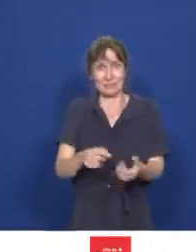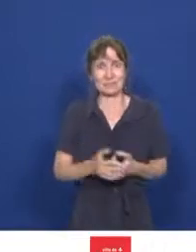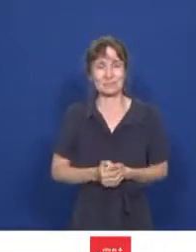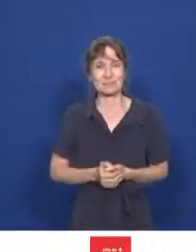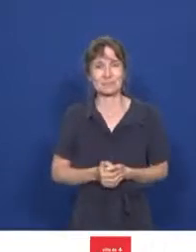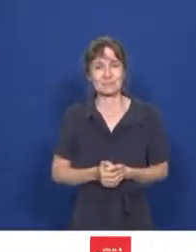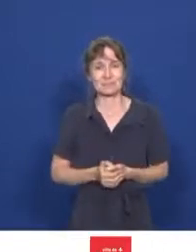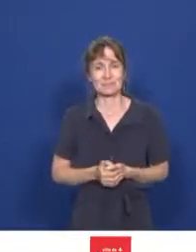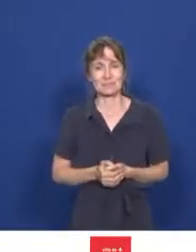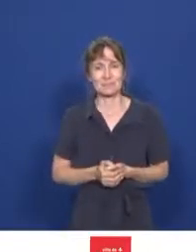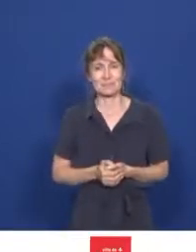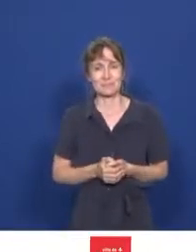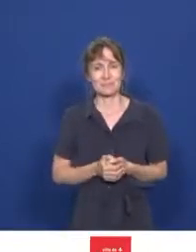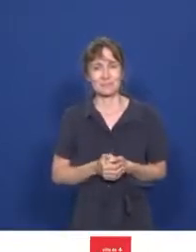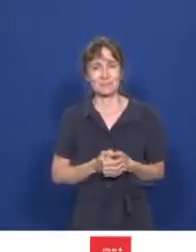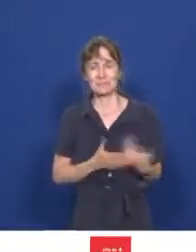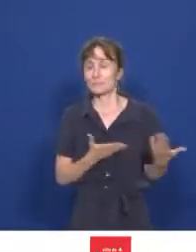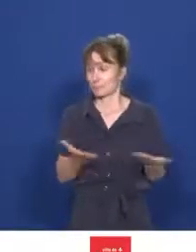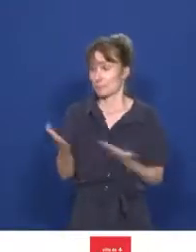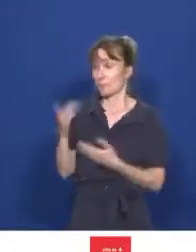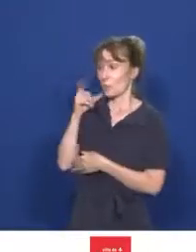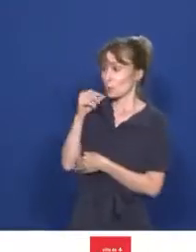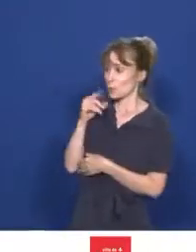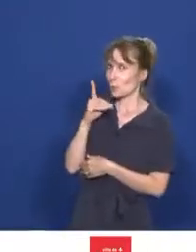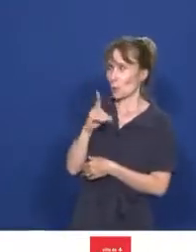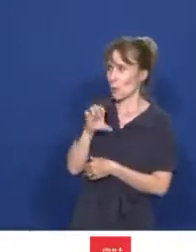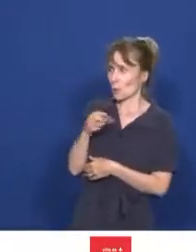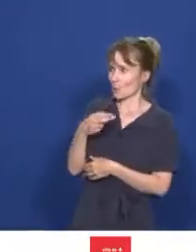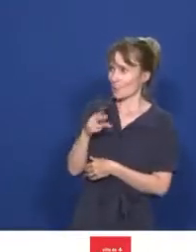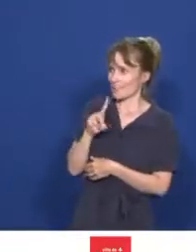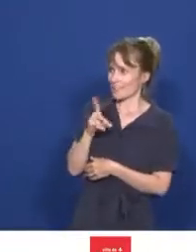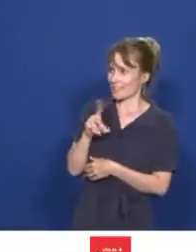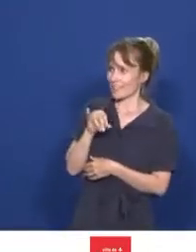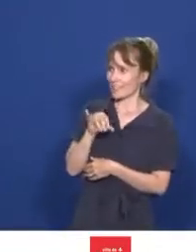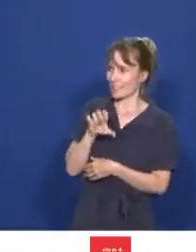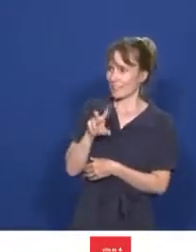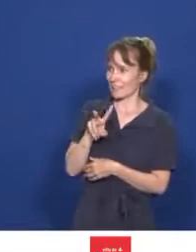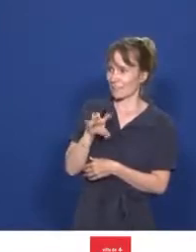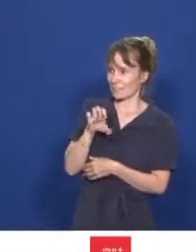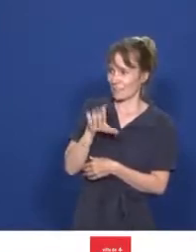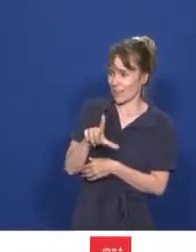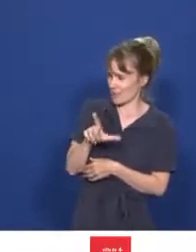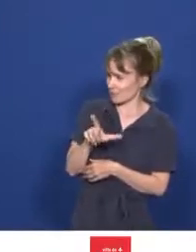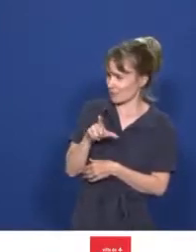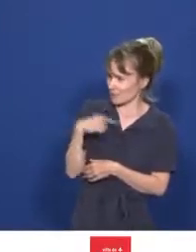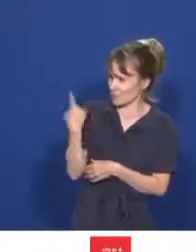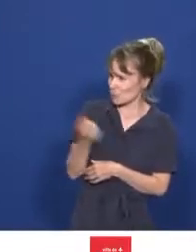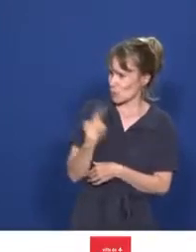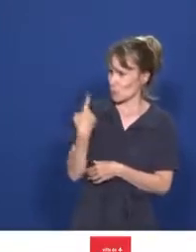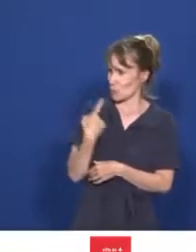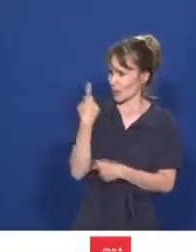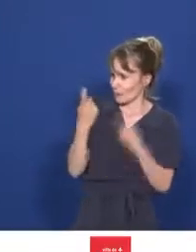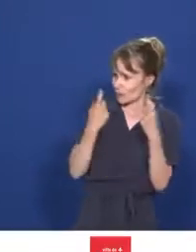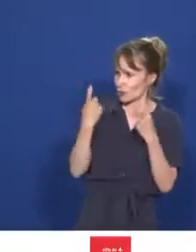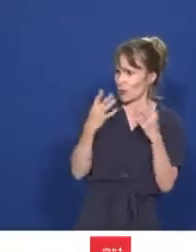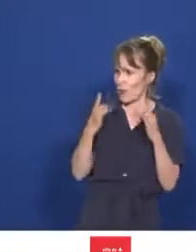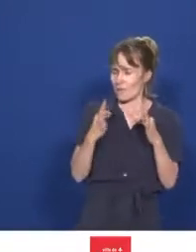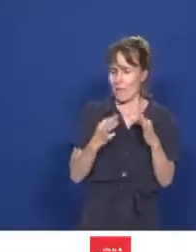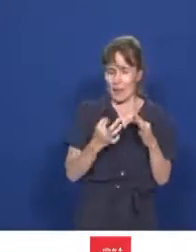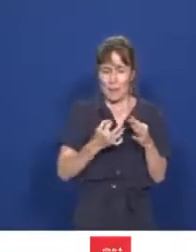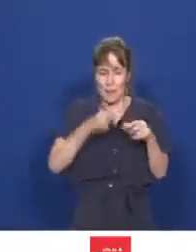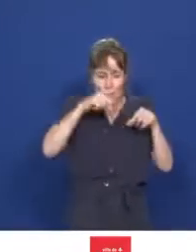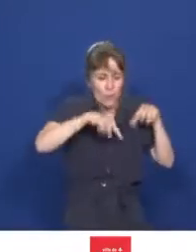Je regarde Stanislas Dandievel à la question de la plantation chemin des Coccinelles, page 28. Je